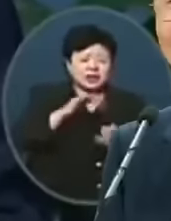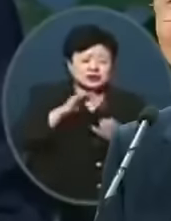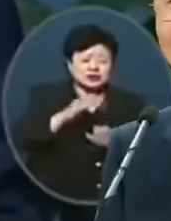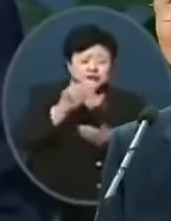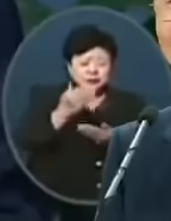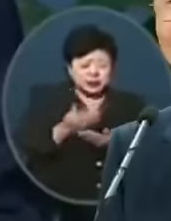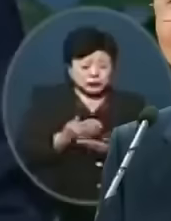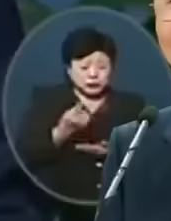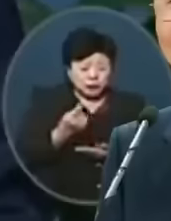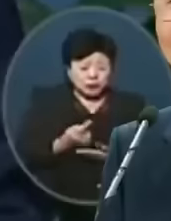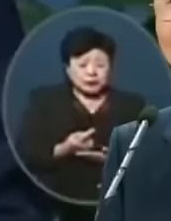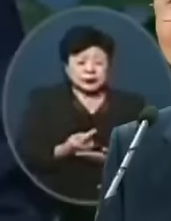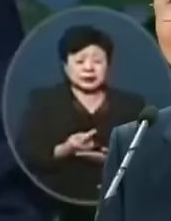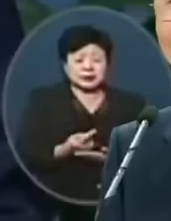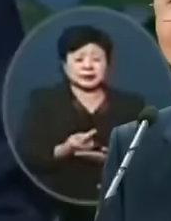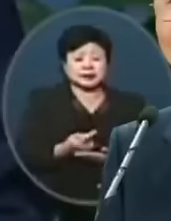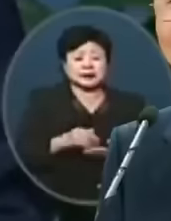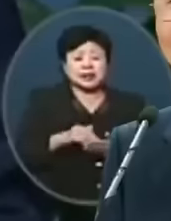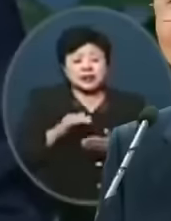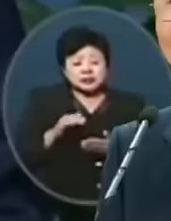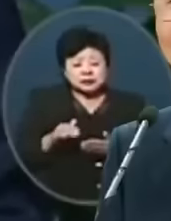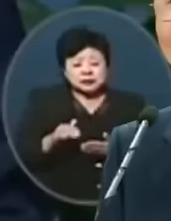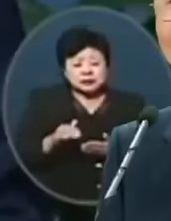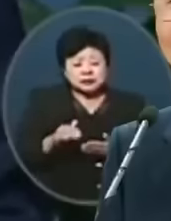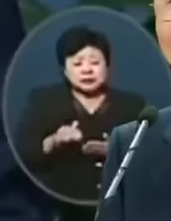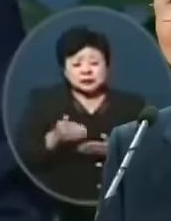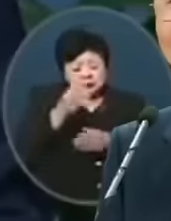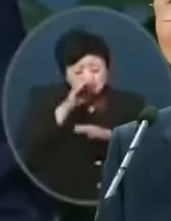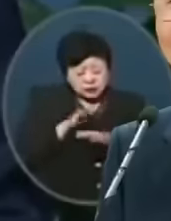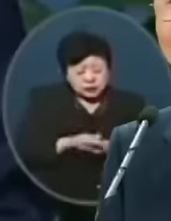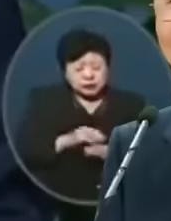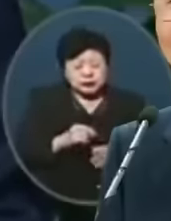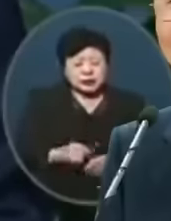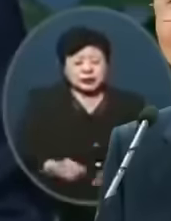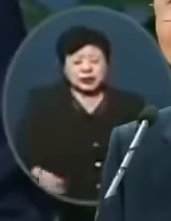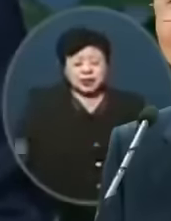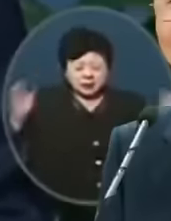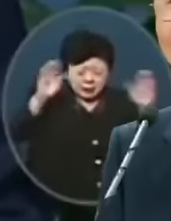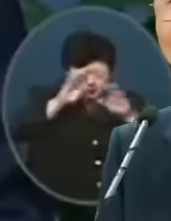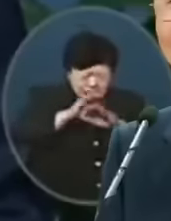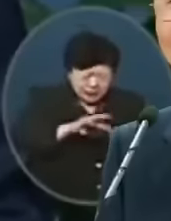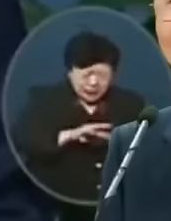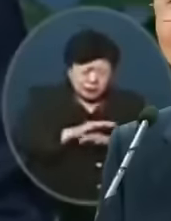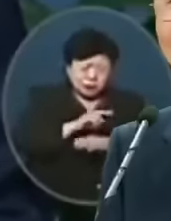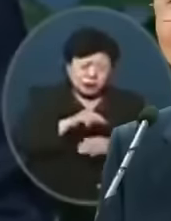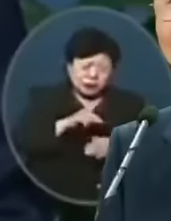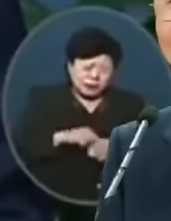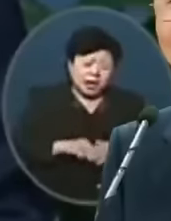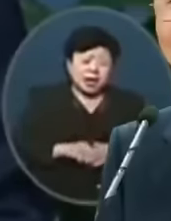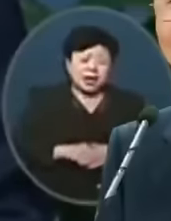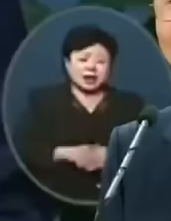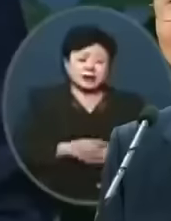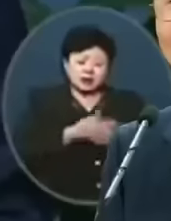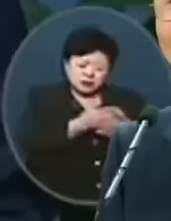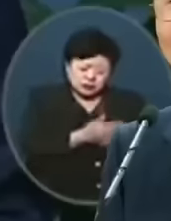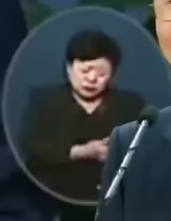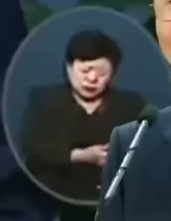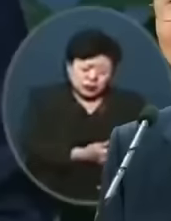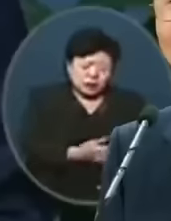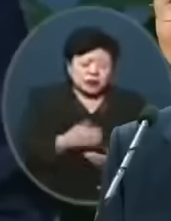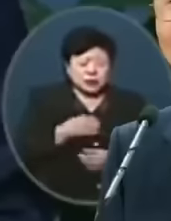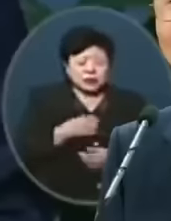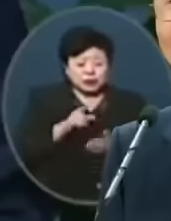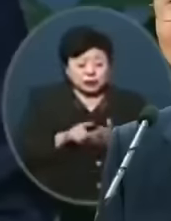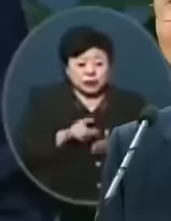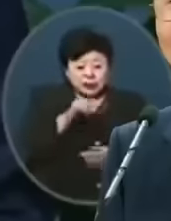와서 안수 기도를 하고 난 다음에 그 성도 때문에 밤새도록 마음이 무거워 괴로울